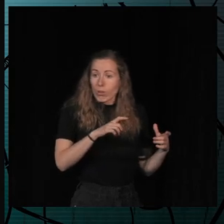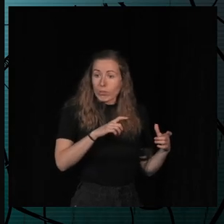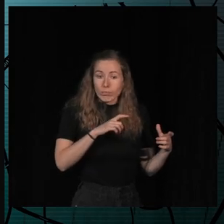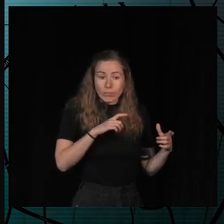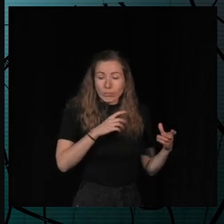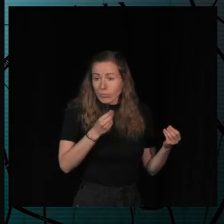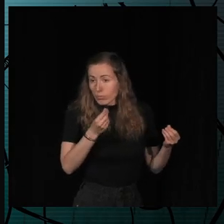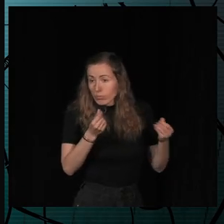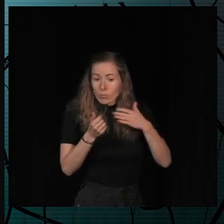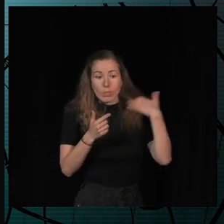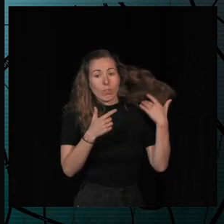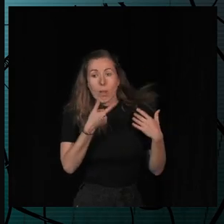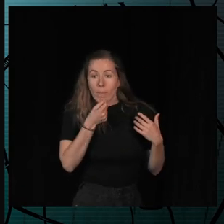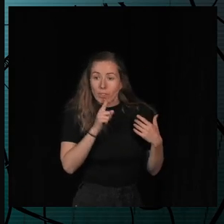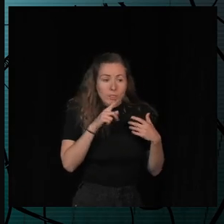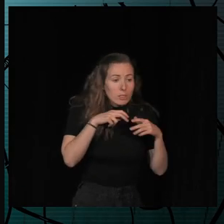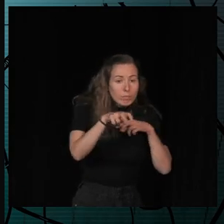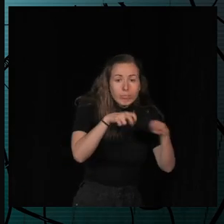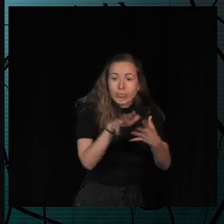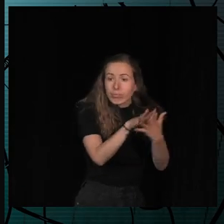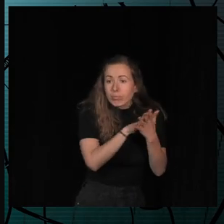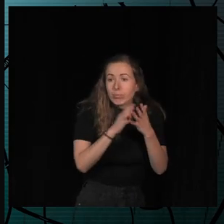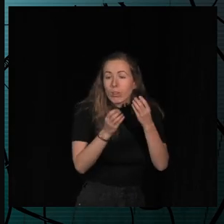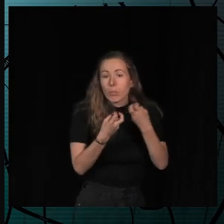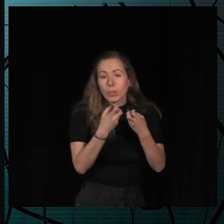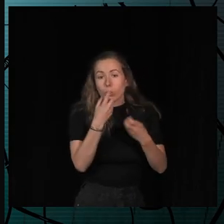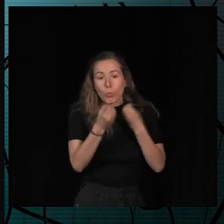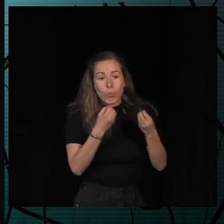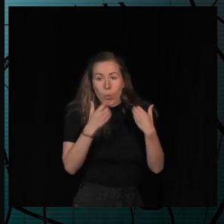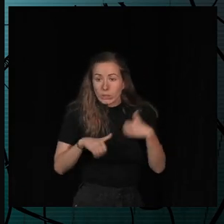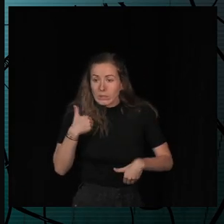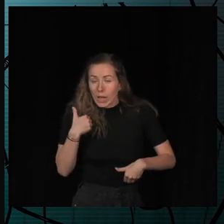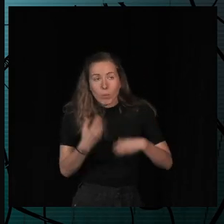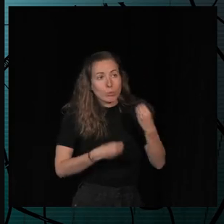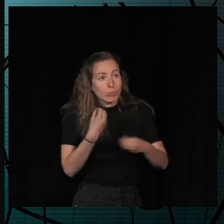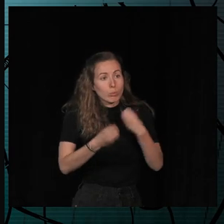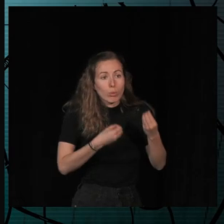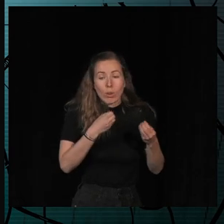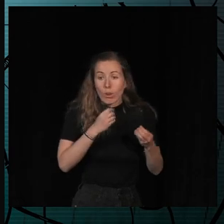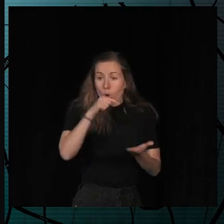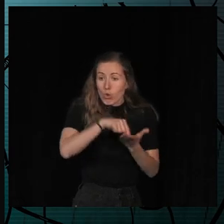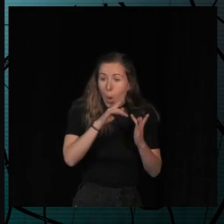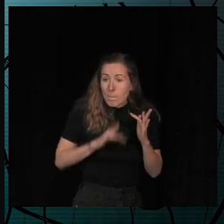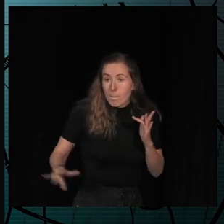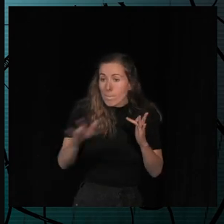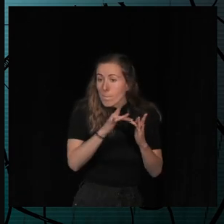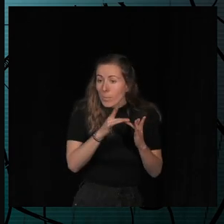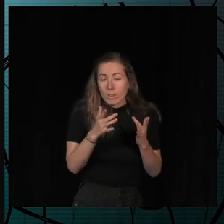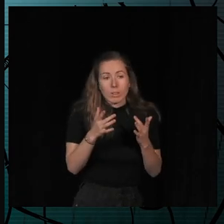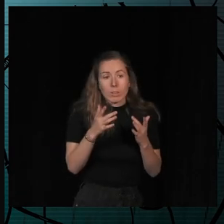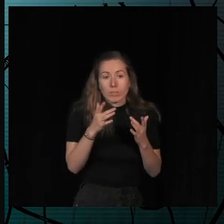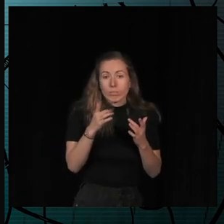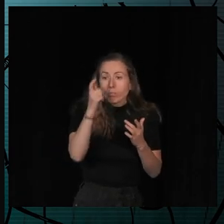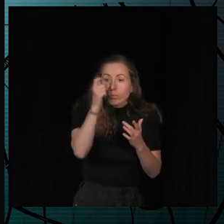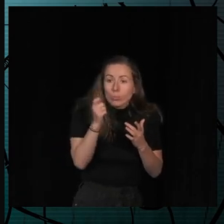des mobilités faciles que ce soit parce qu'on a problèma il a un handicap ou que ce soit parce qu'on habite à un endroit qui est pas très bien desservi en terme de